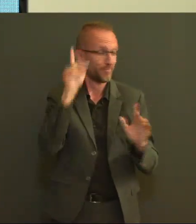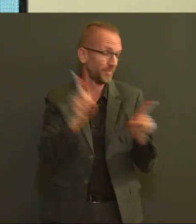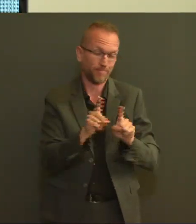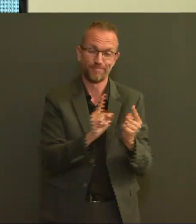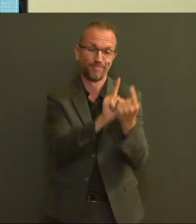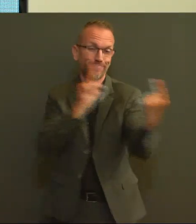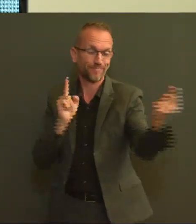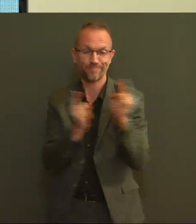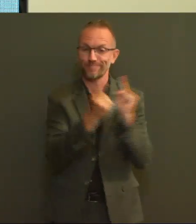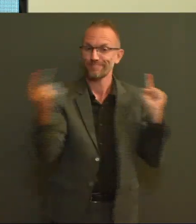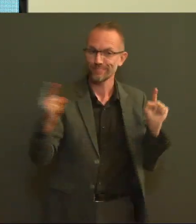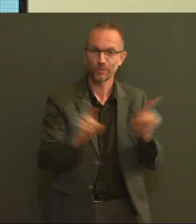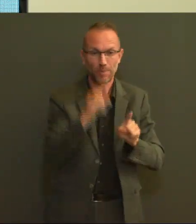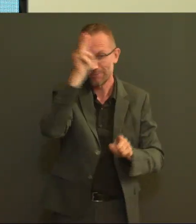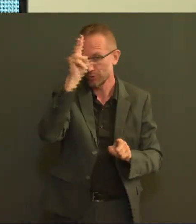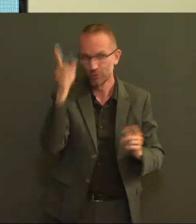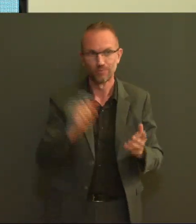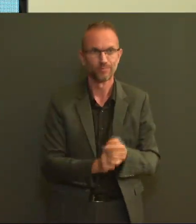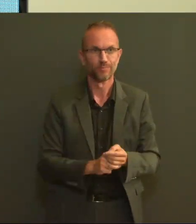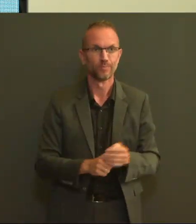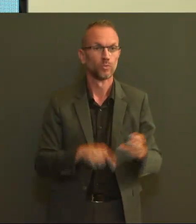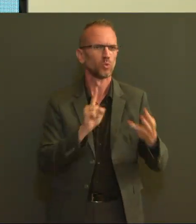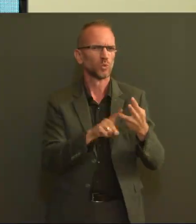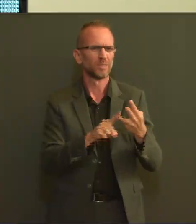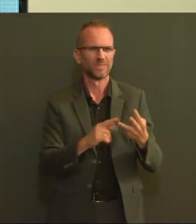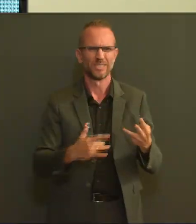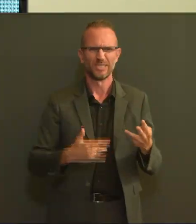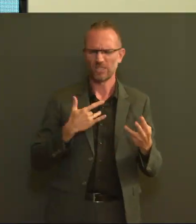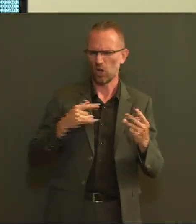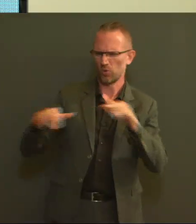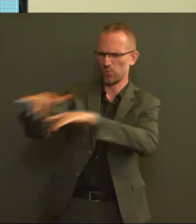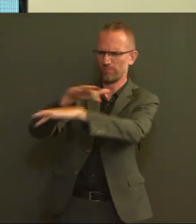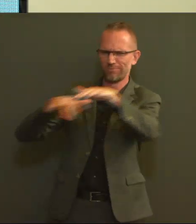nez. Nous ne pouvons pas assez souvent le répéter.